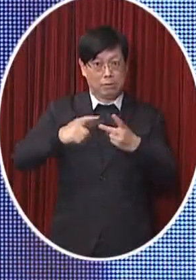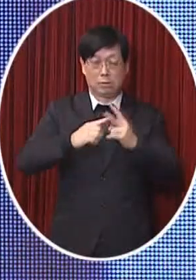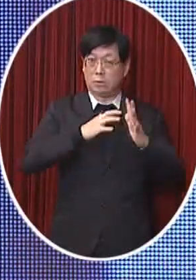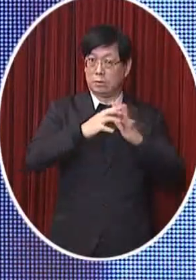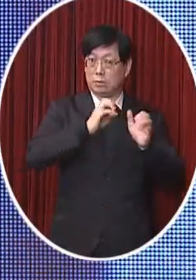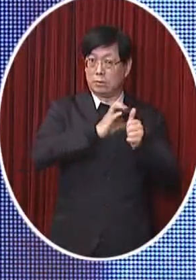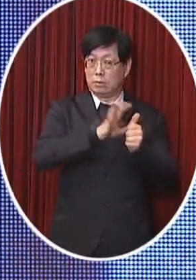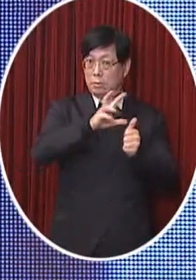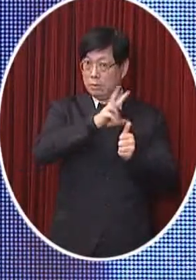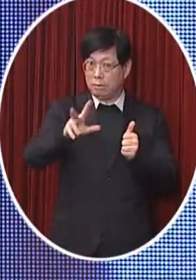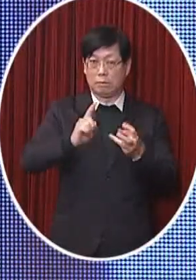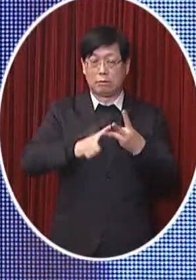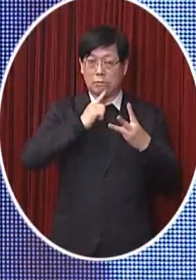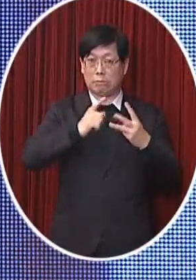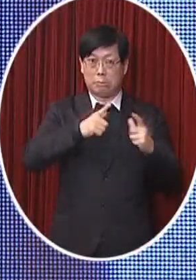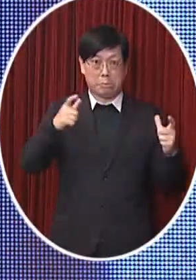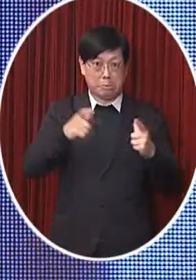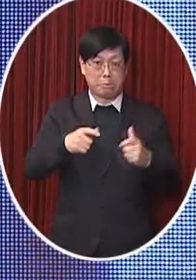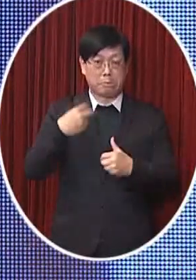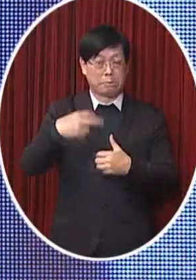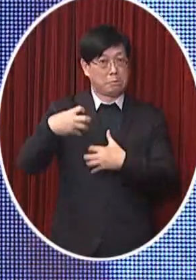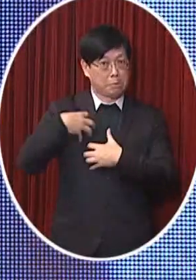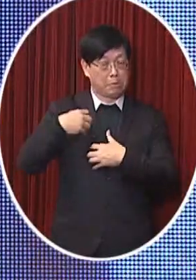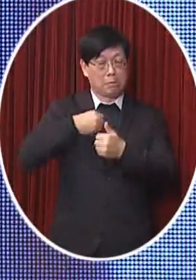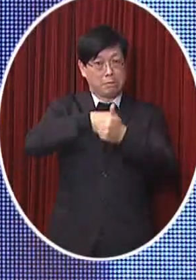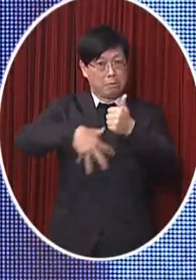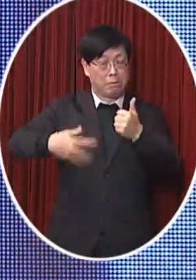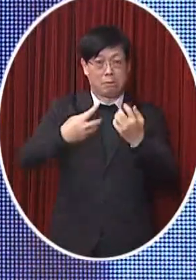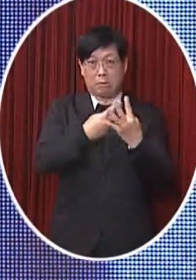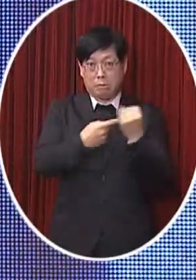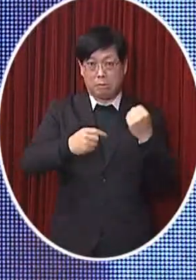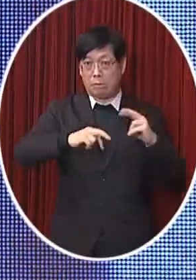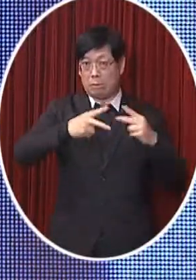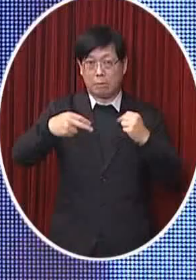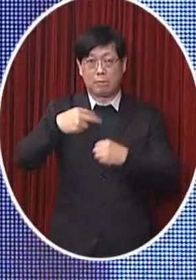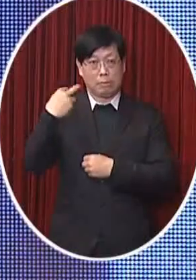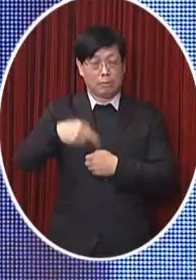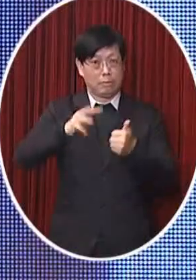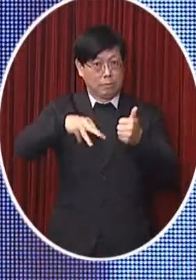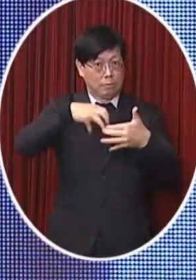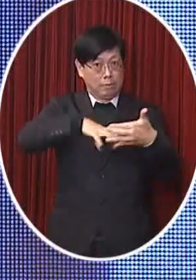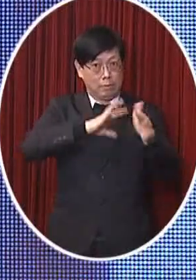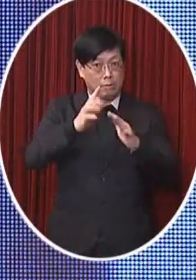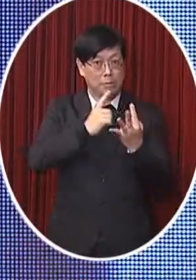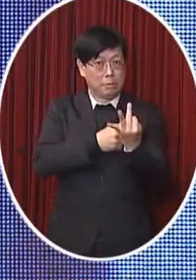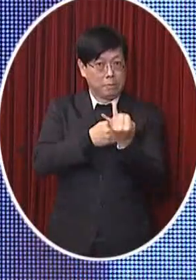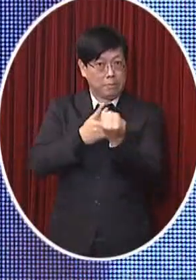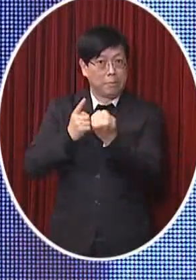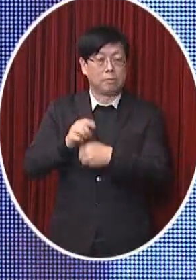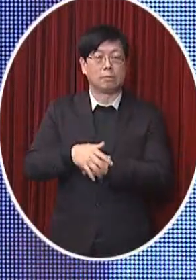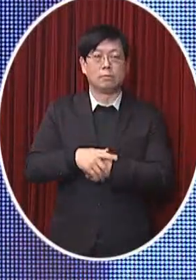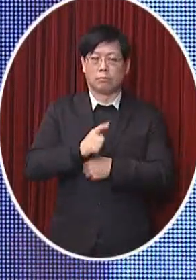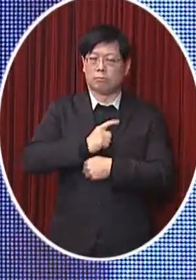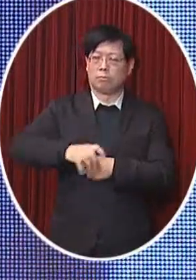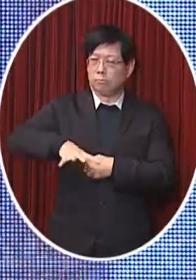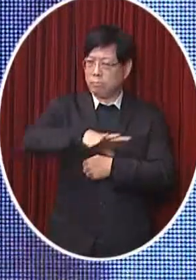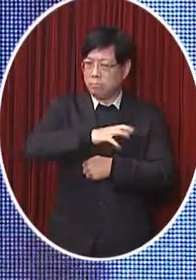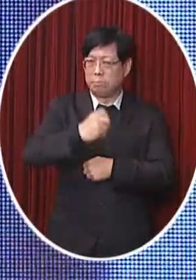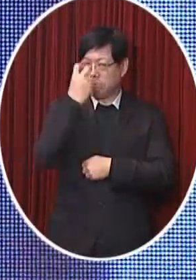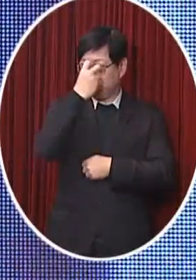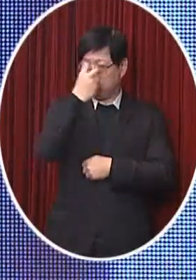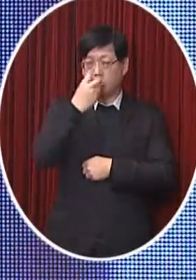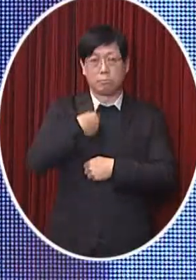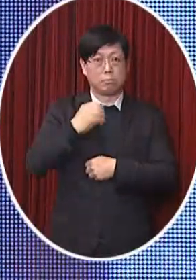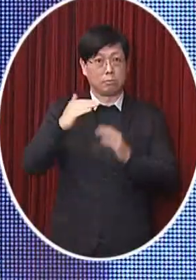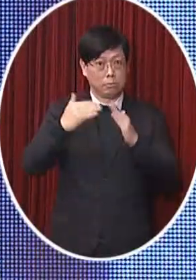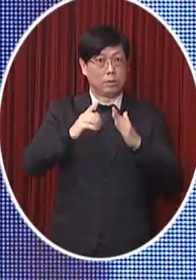模式、战力规模、兵力结构以及训练内容等面向，我们全盘检